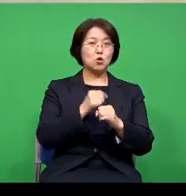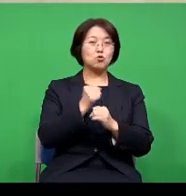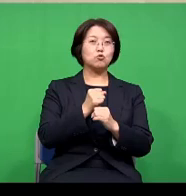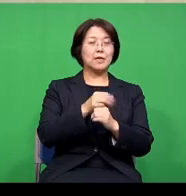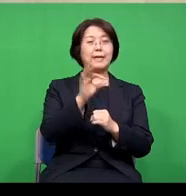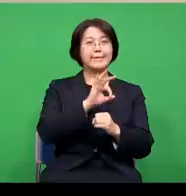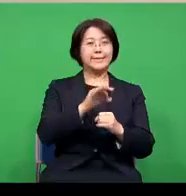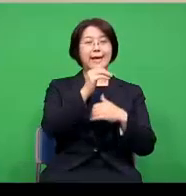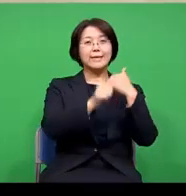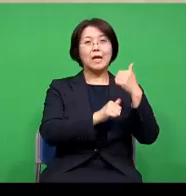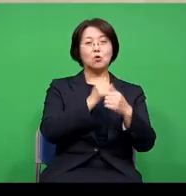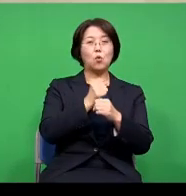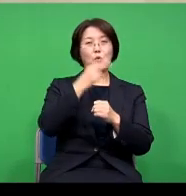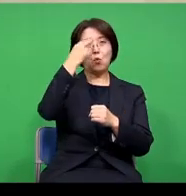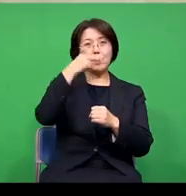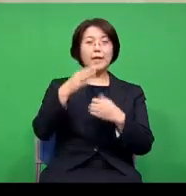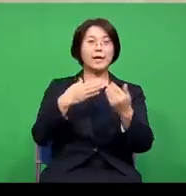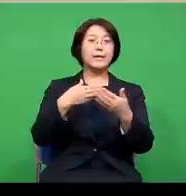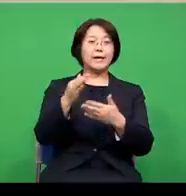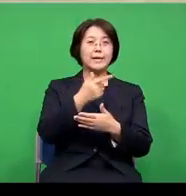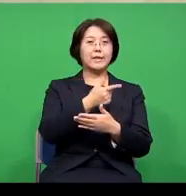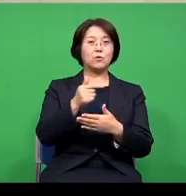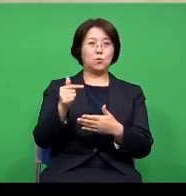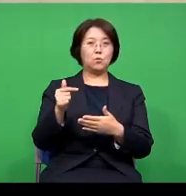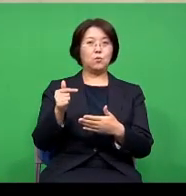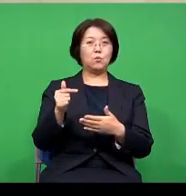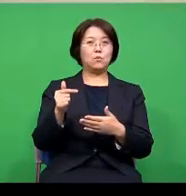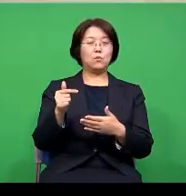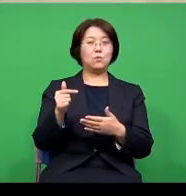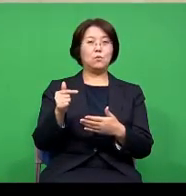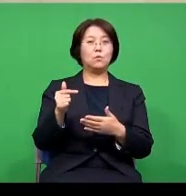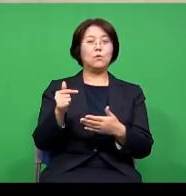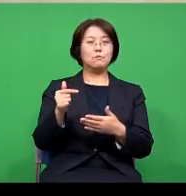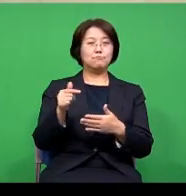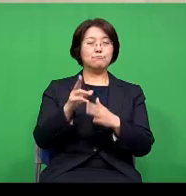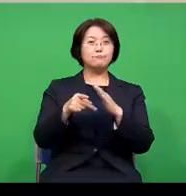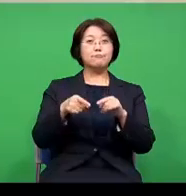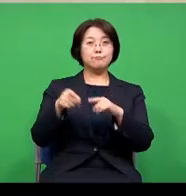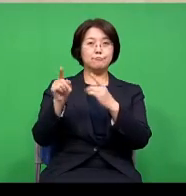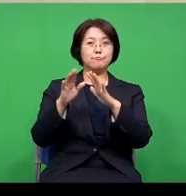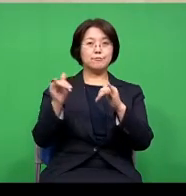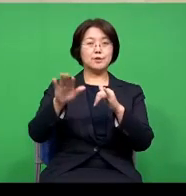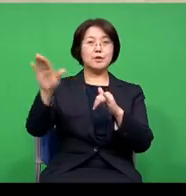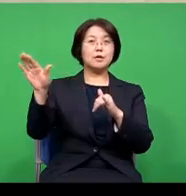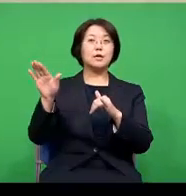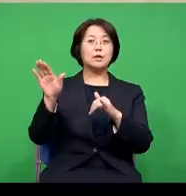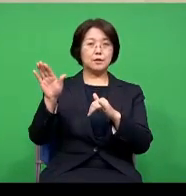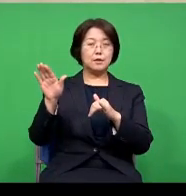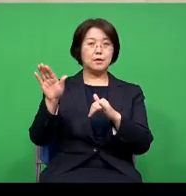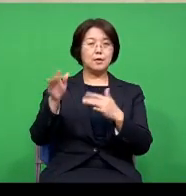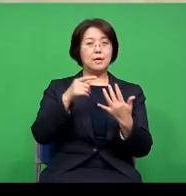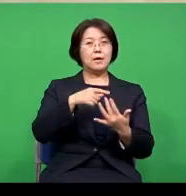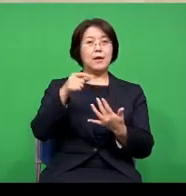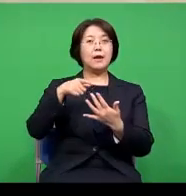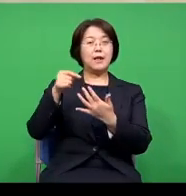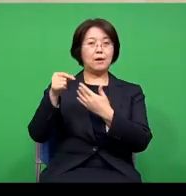とか伝統工芸の体験とか、ある程度 まあ、旅行者の方が